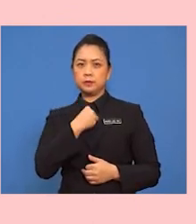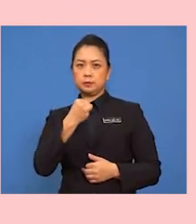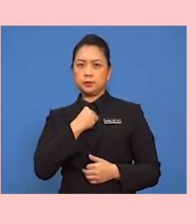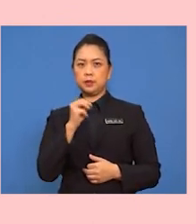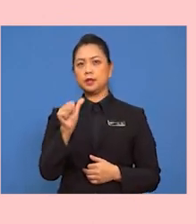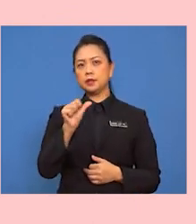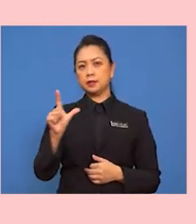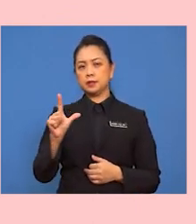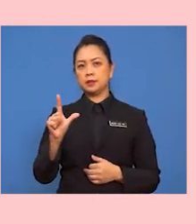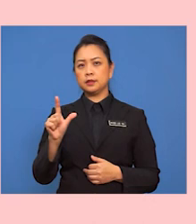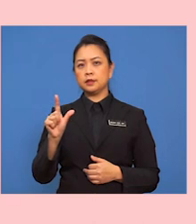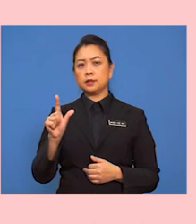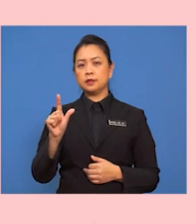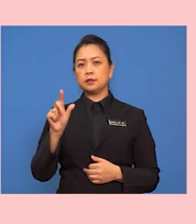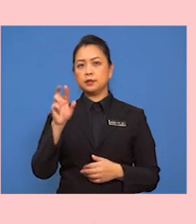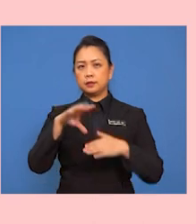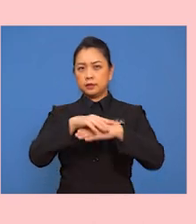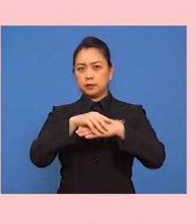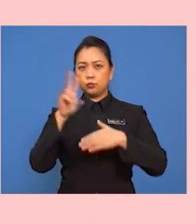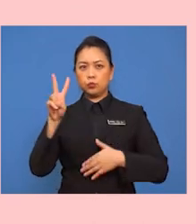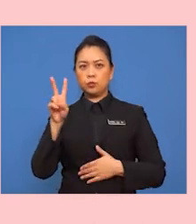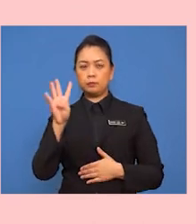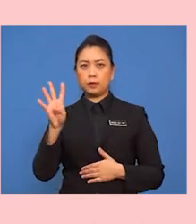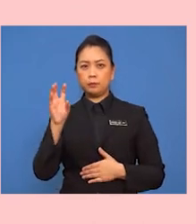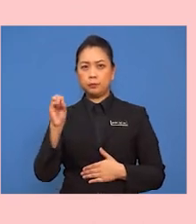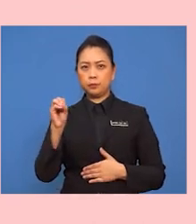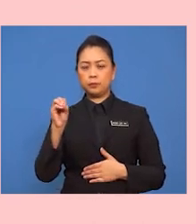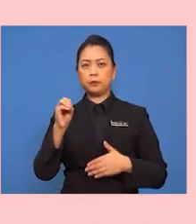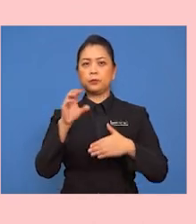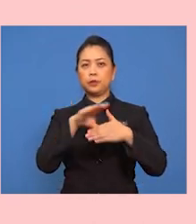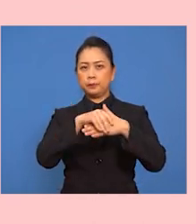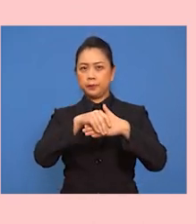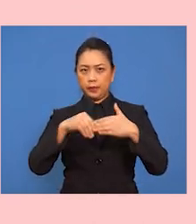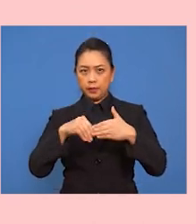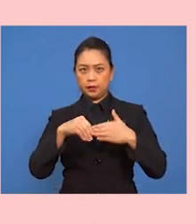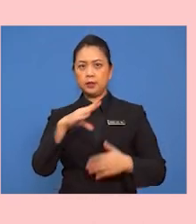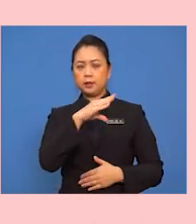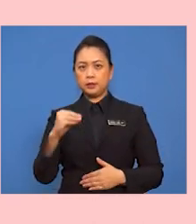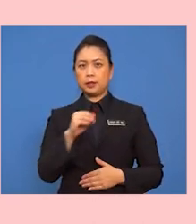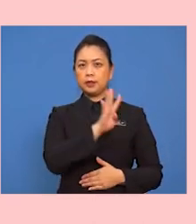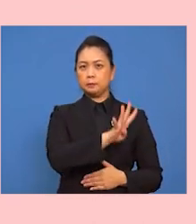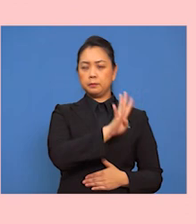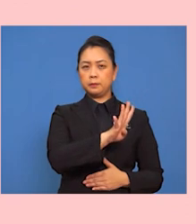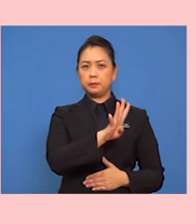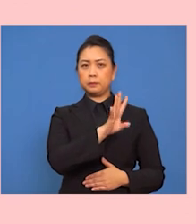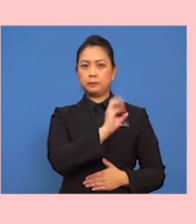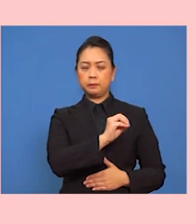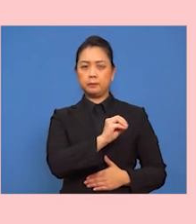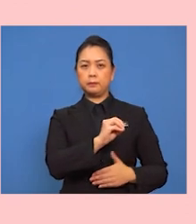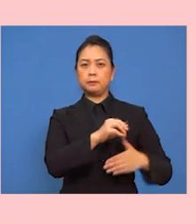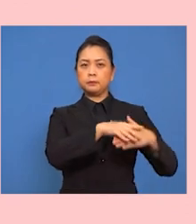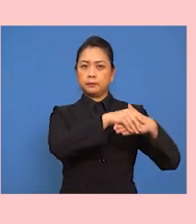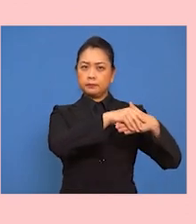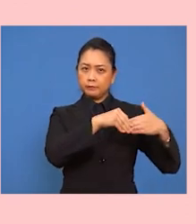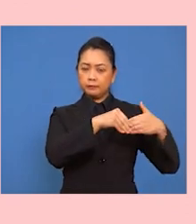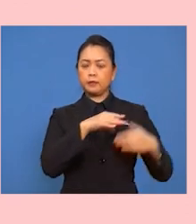masing-masing ialah Ringgit Malaysia 240 dan ringgit Malaysia